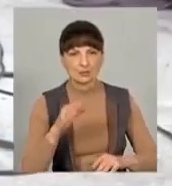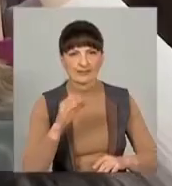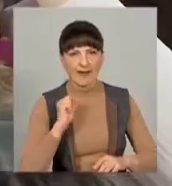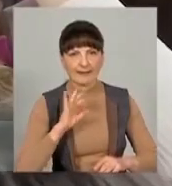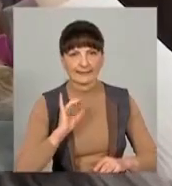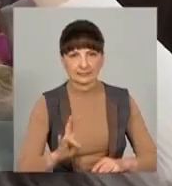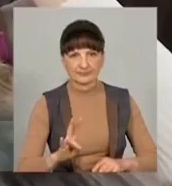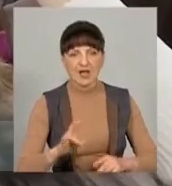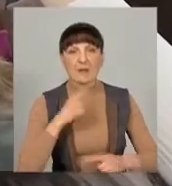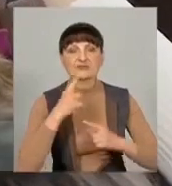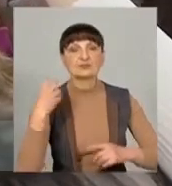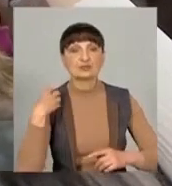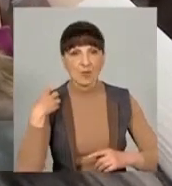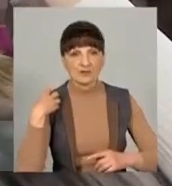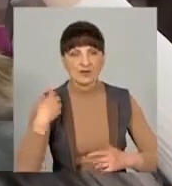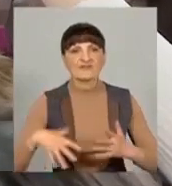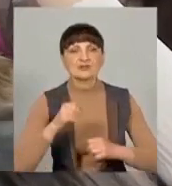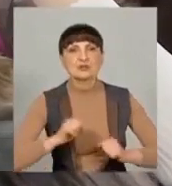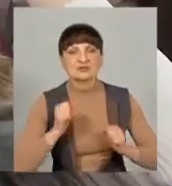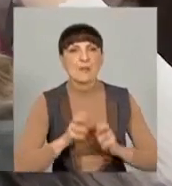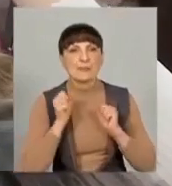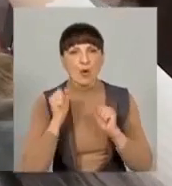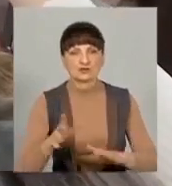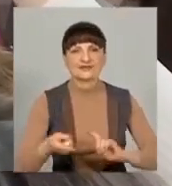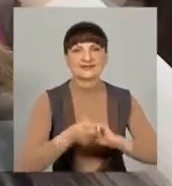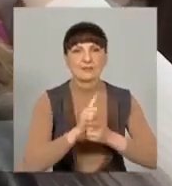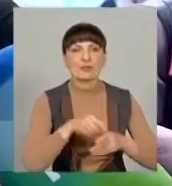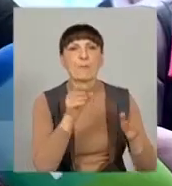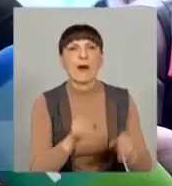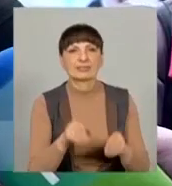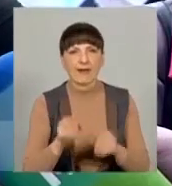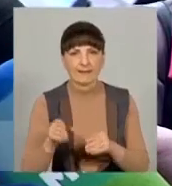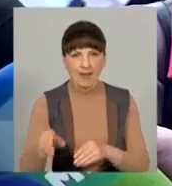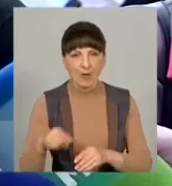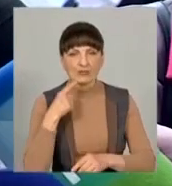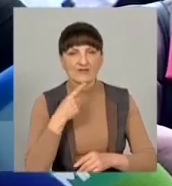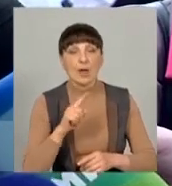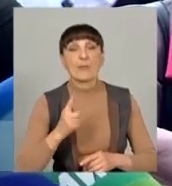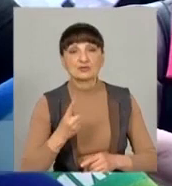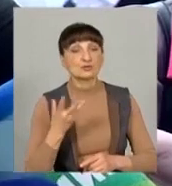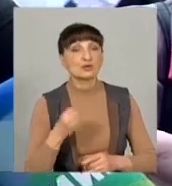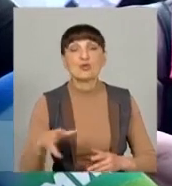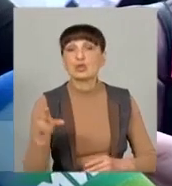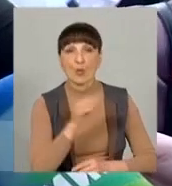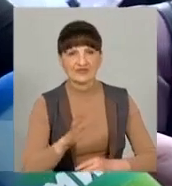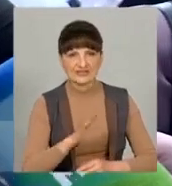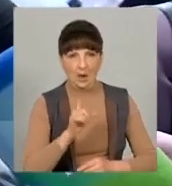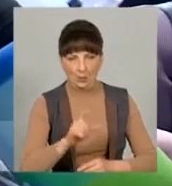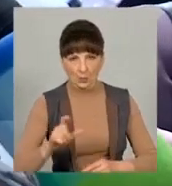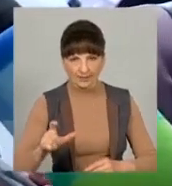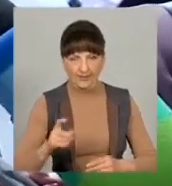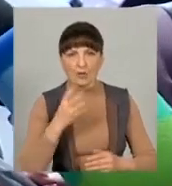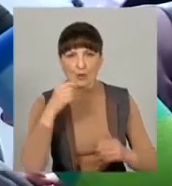Жумангарин. По словам чиновника, все усилия сейчас брошены на замену батарей. Он рассказал, почему еще не у всех жителей города